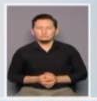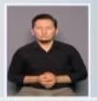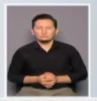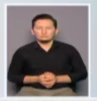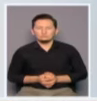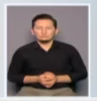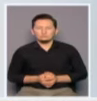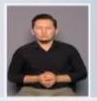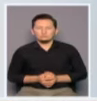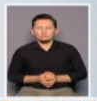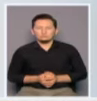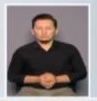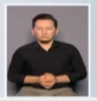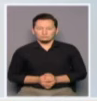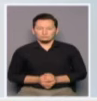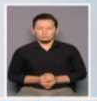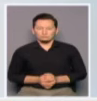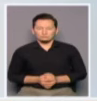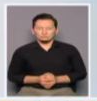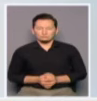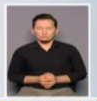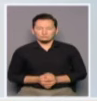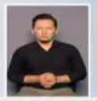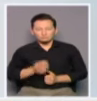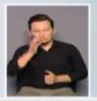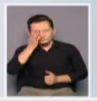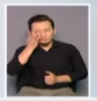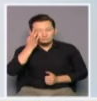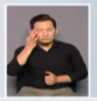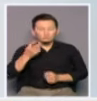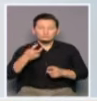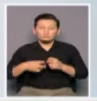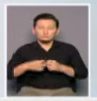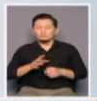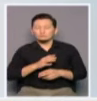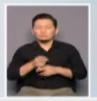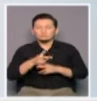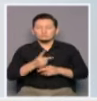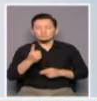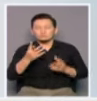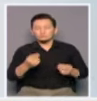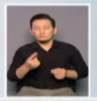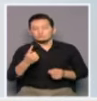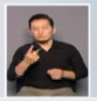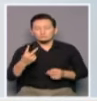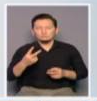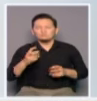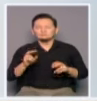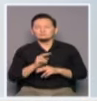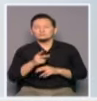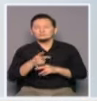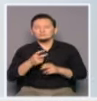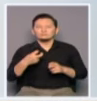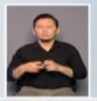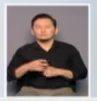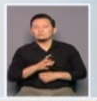тұр. Енді ахуал жағдайлары мен техникалық жағдай қанша дегенменен техника болғаннан кейін күніне бір-екі камера